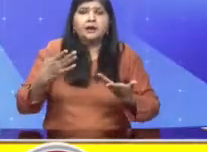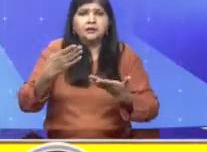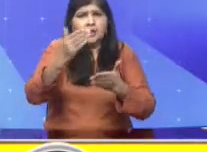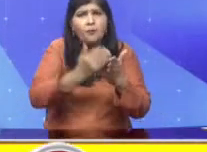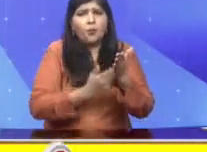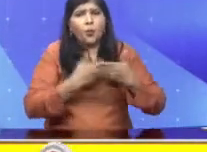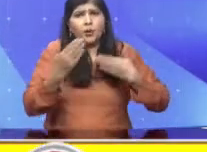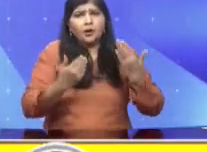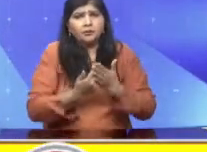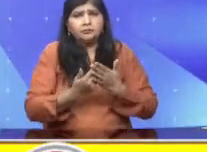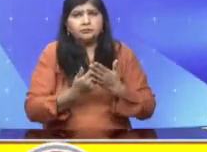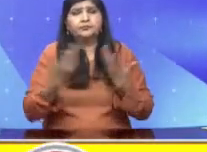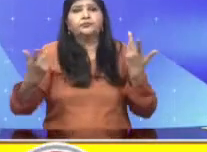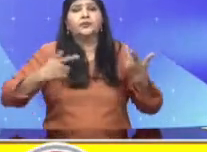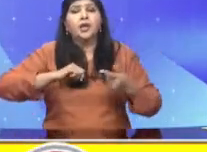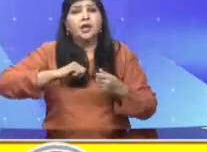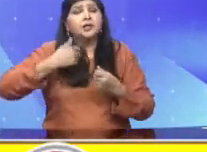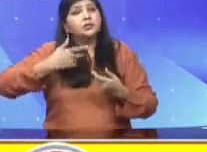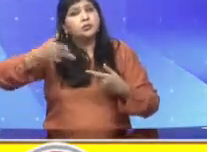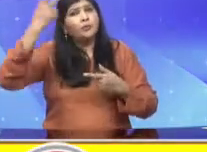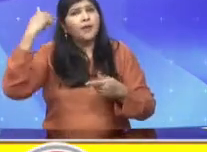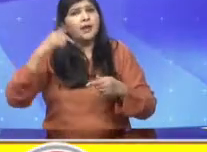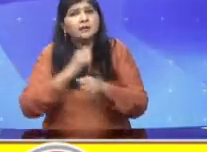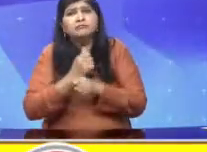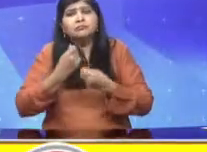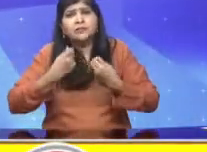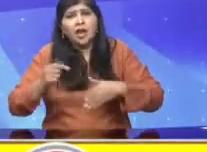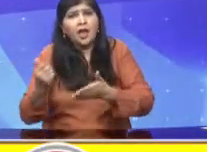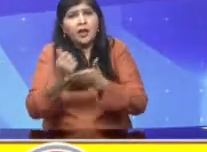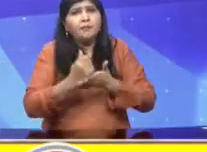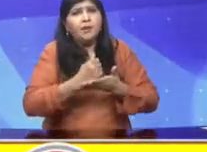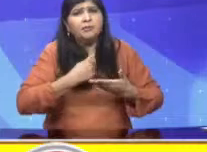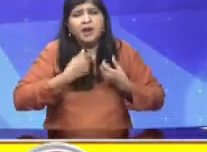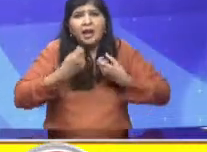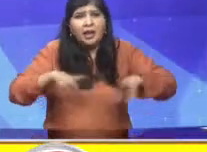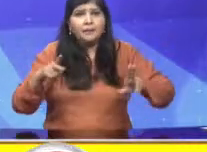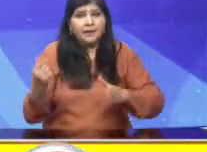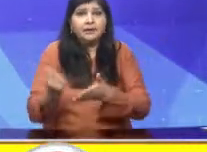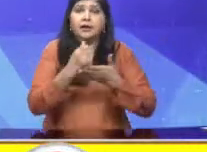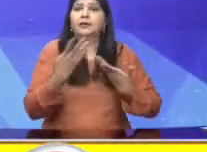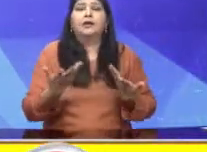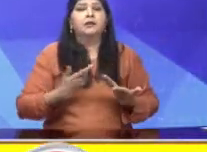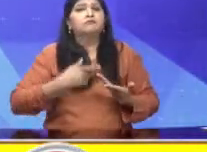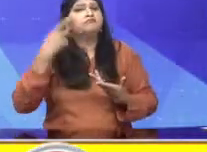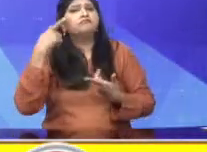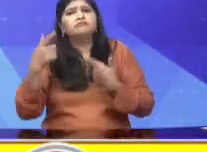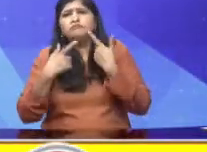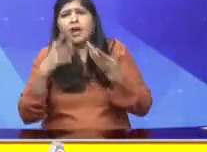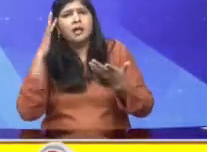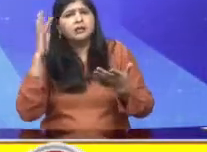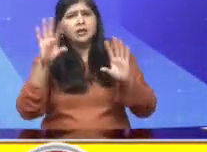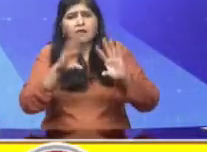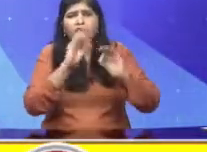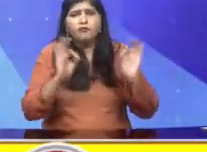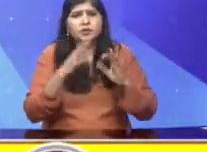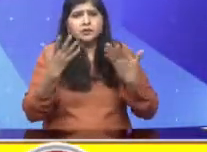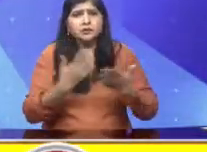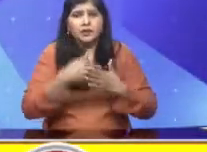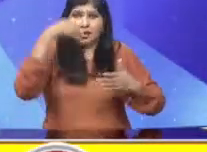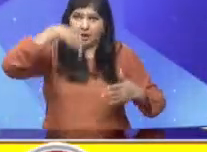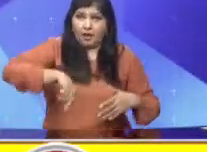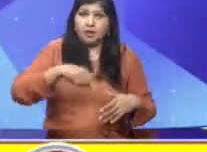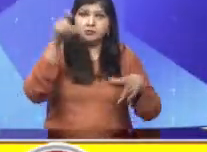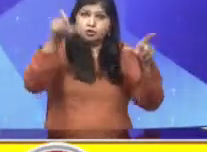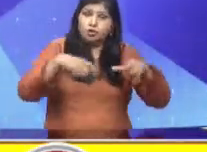स्वाधिंता से नानी, जिनका योगदान तो बहुत बड़ा है, लेकिन उतनी चर्चा नहीं हो पाई, आज